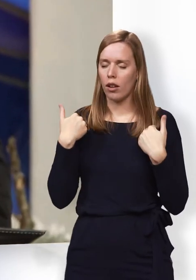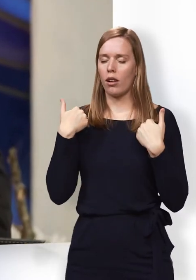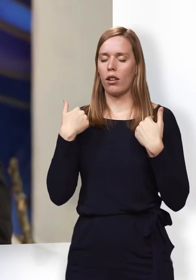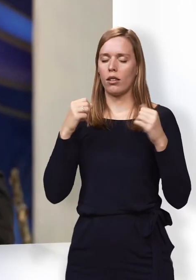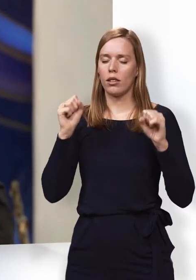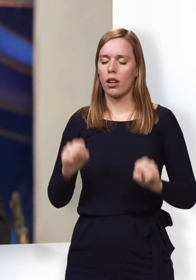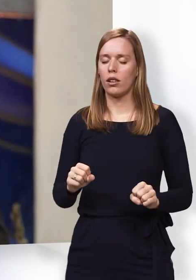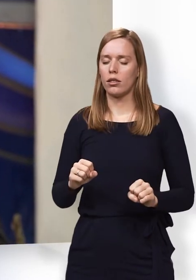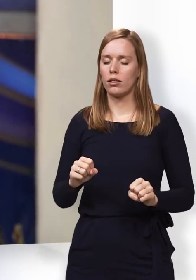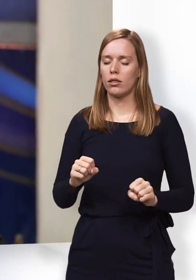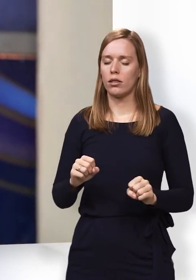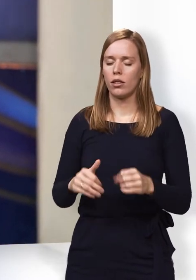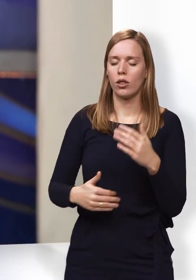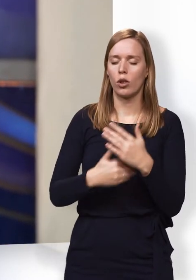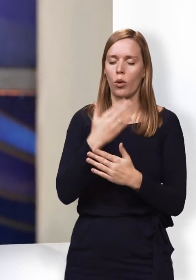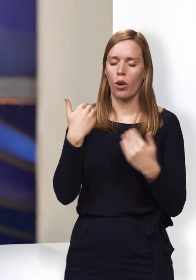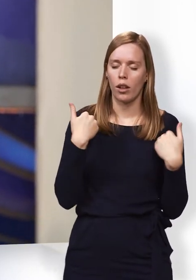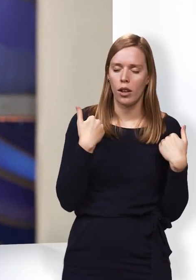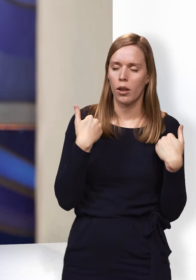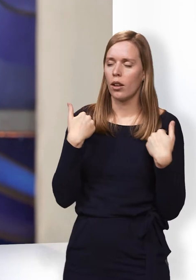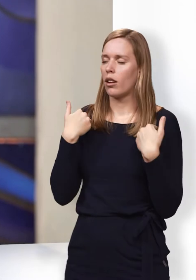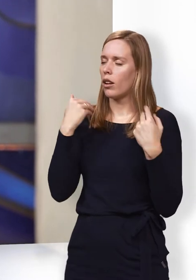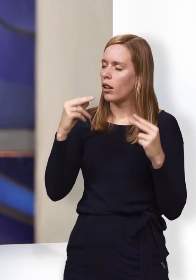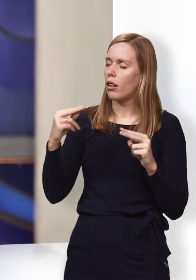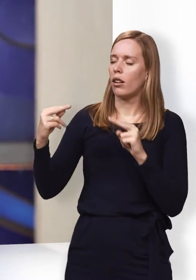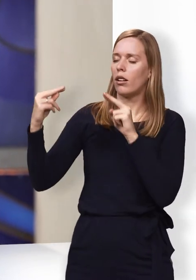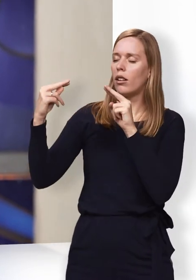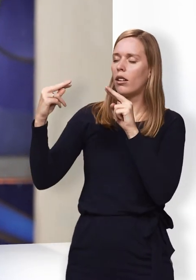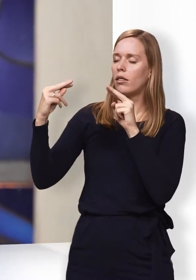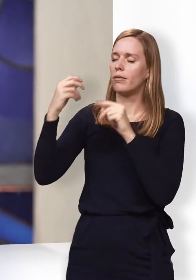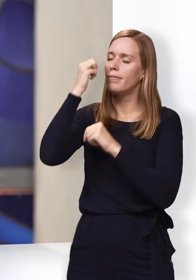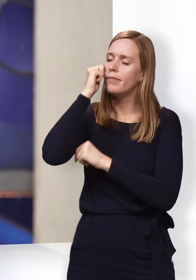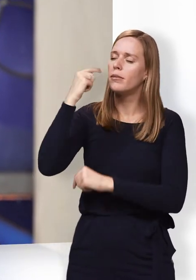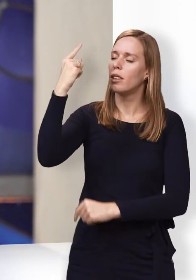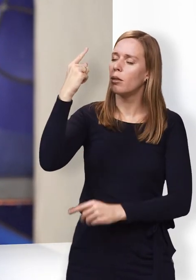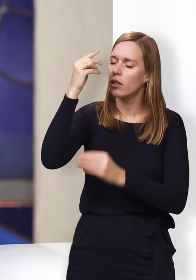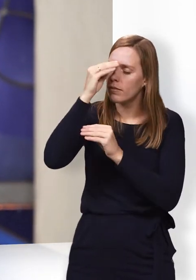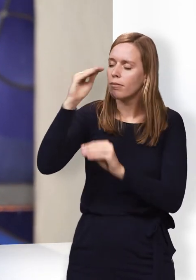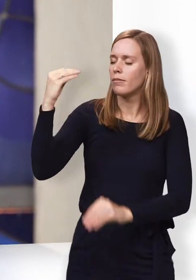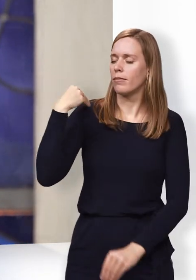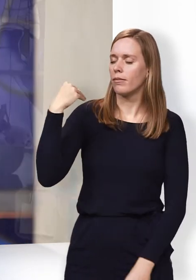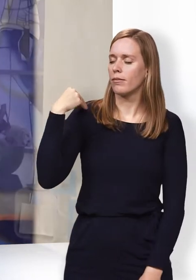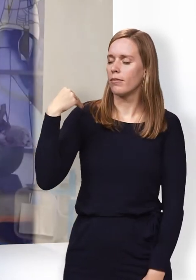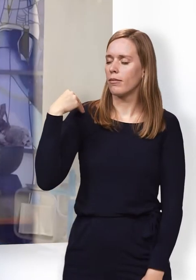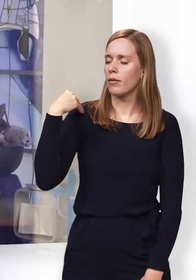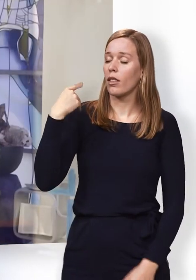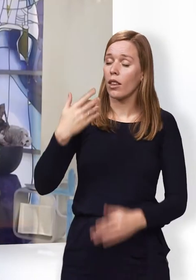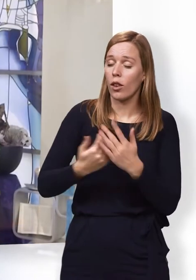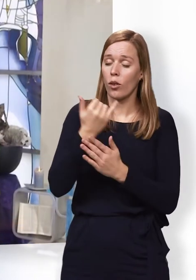uns neu hinrichtet zu dir. Sprich zu uns, ermutige uns für dieses neue